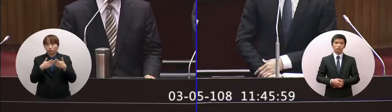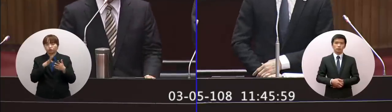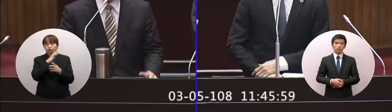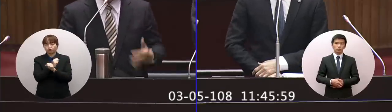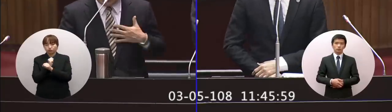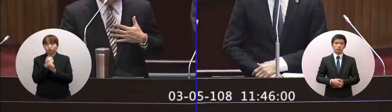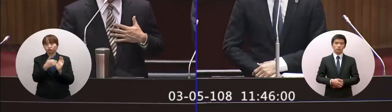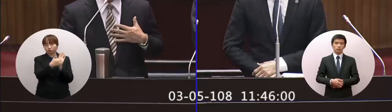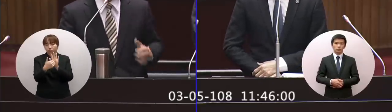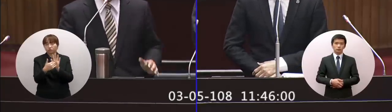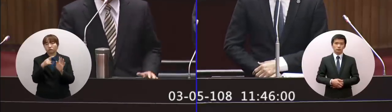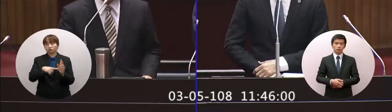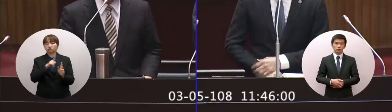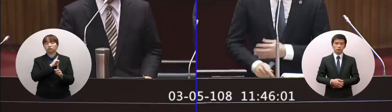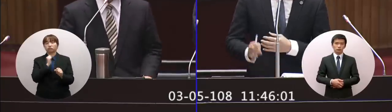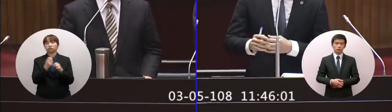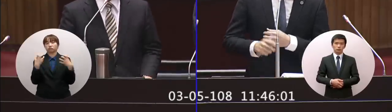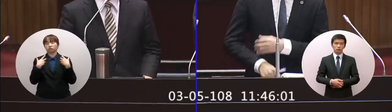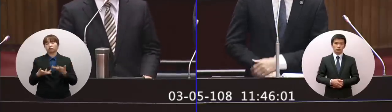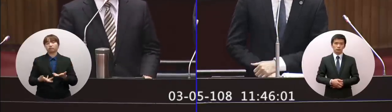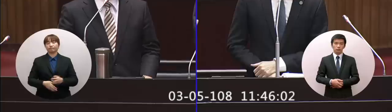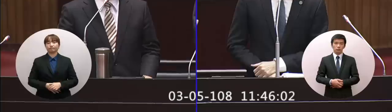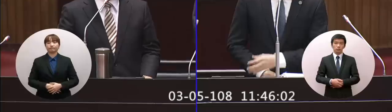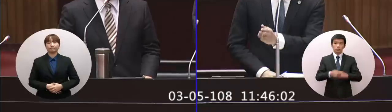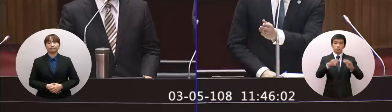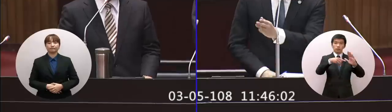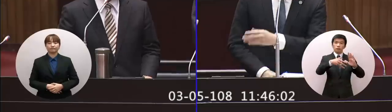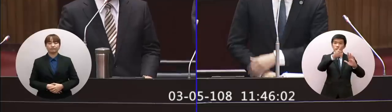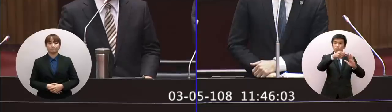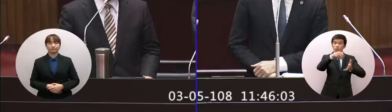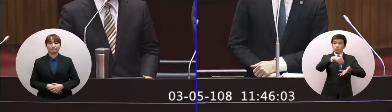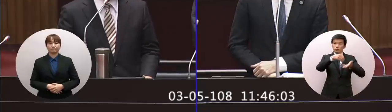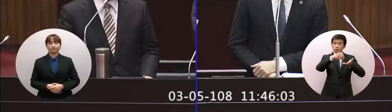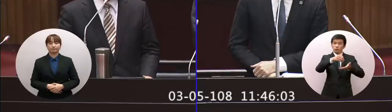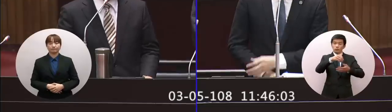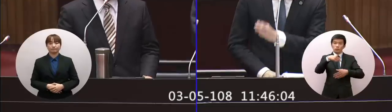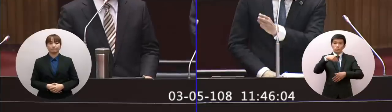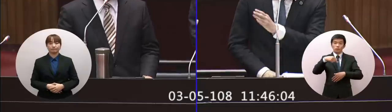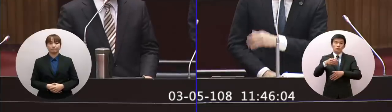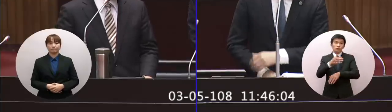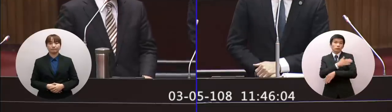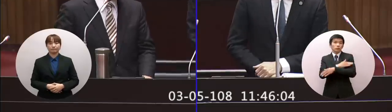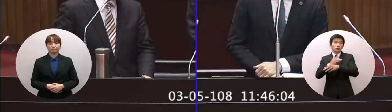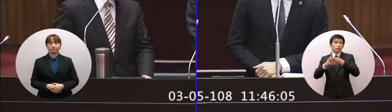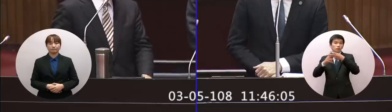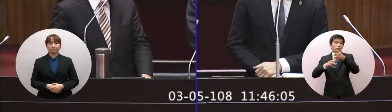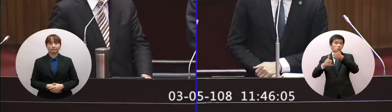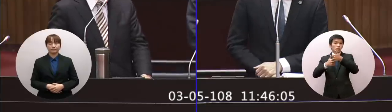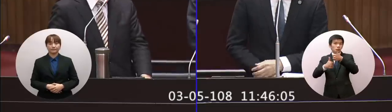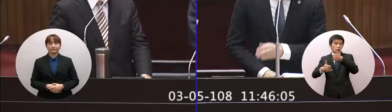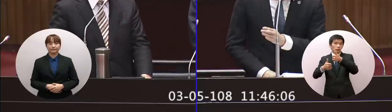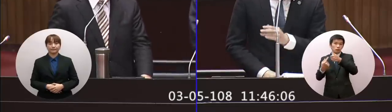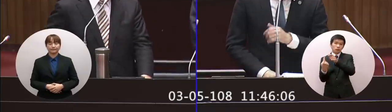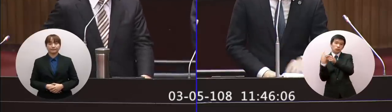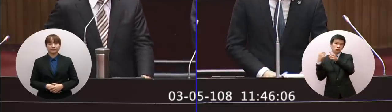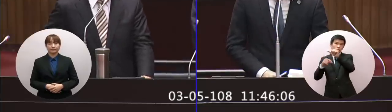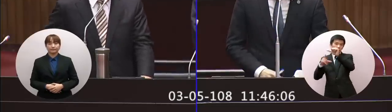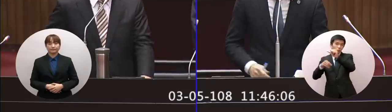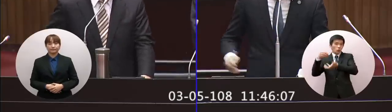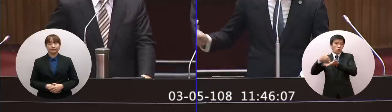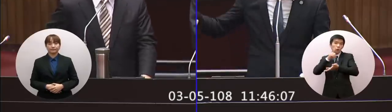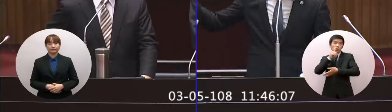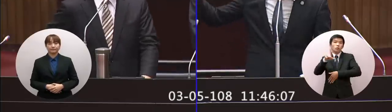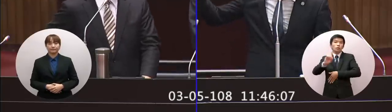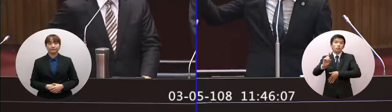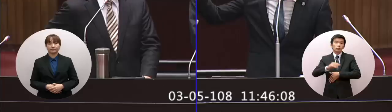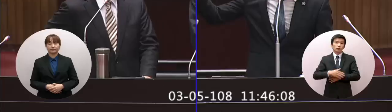常小心，这咱来做的代志。 其实院长你讲的吼，咱这个陈主委去年五月就讲啊啦吼，啊伊五月安怎讲的？